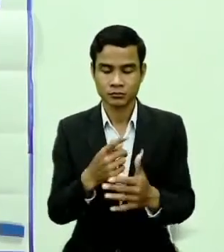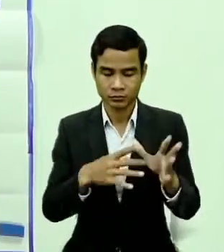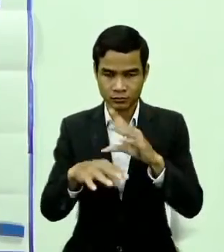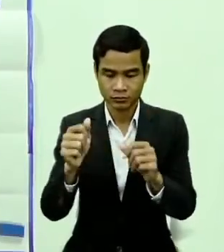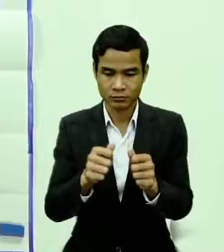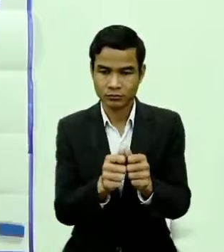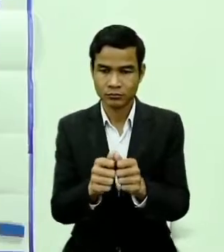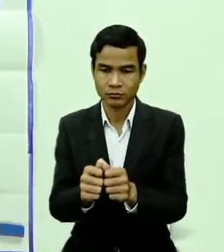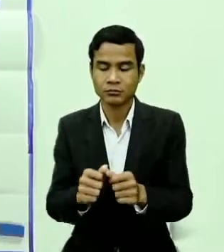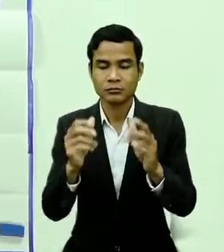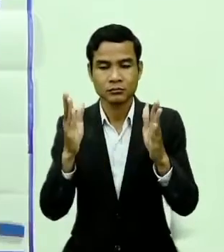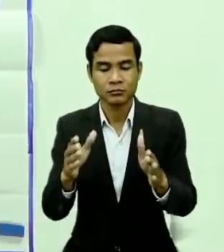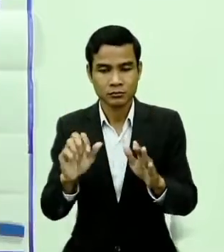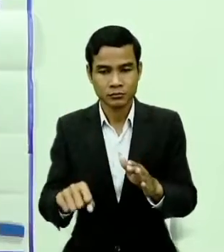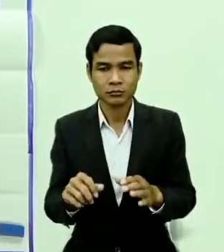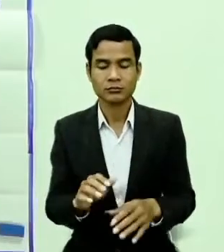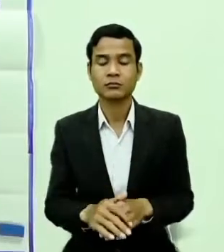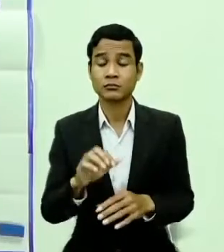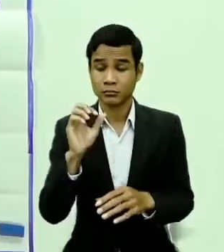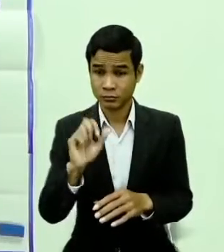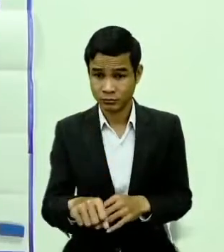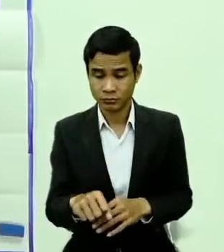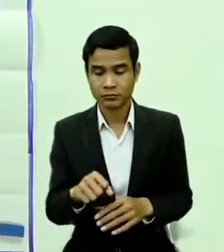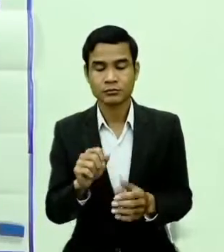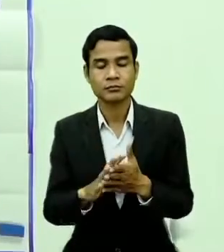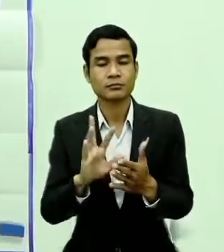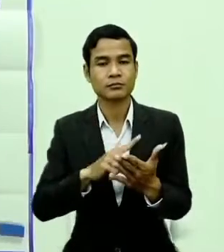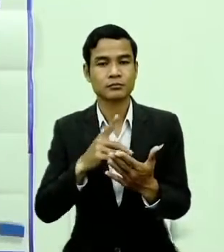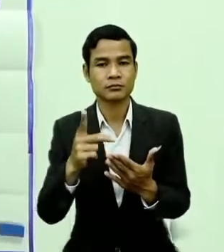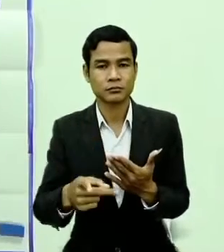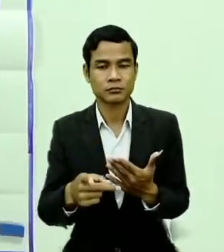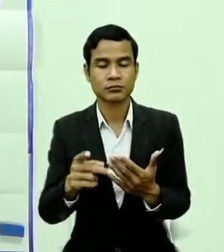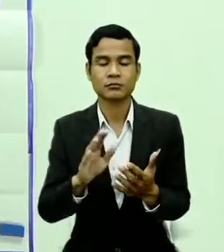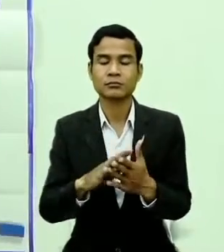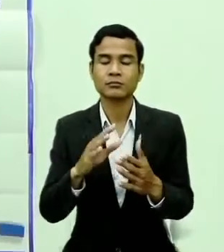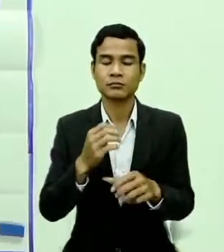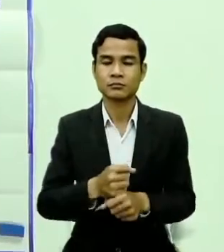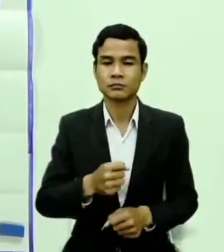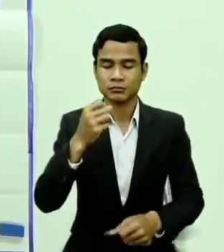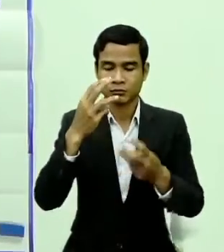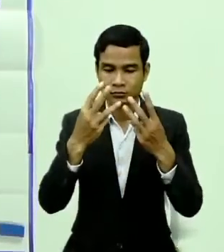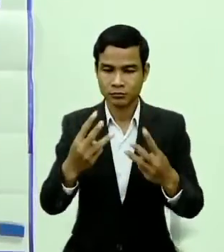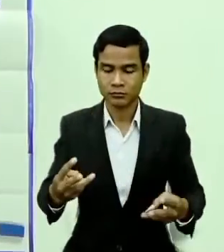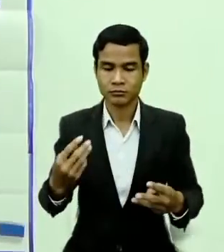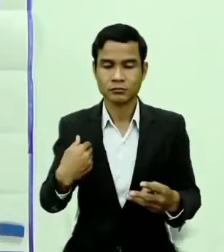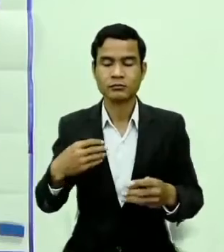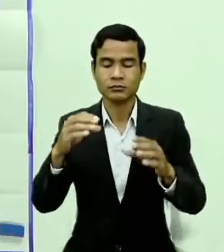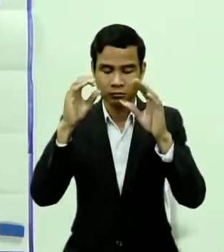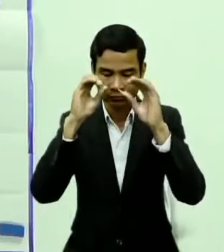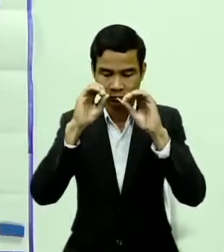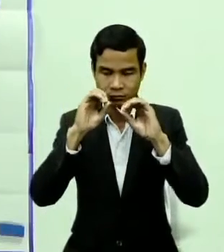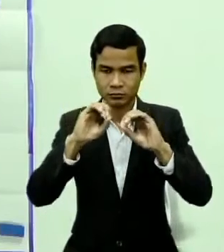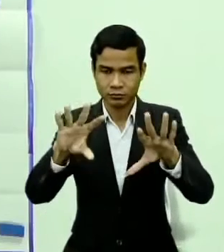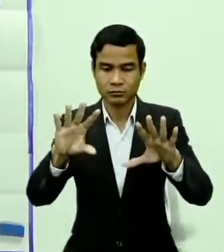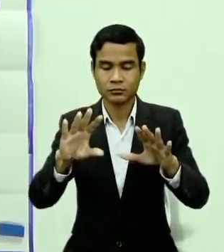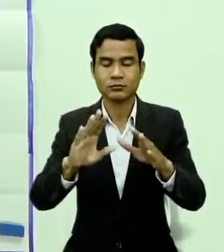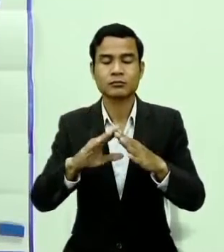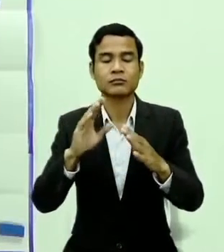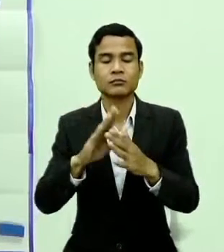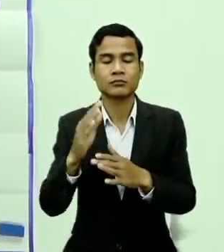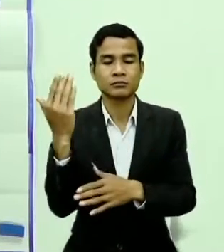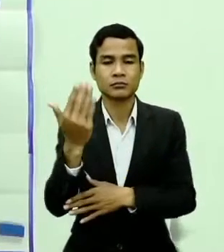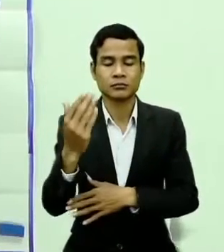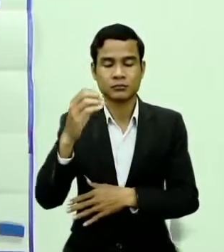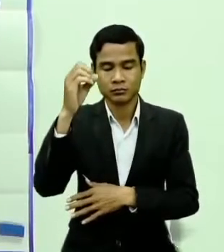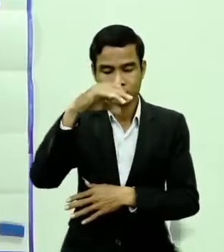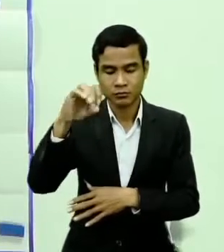xa cho môi nẹ cổ bàn đá cứ tam rồi dẹ cam vị thi rồi bọc cổ xuống ọp rúng đại miên chạm sai tam tu rồi tu chỉ riêng rồi